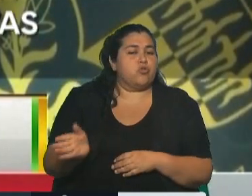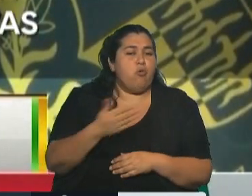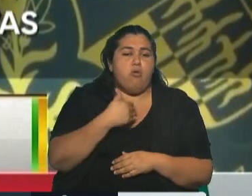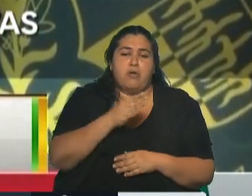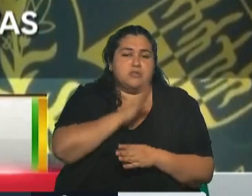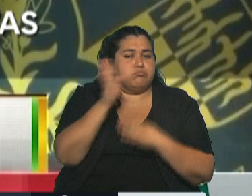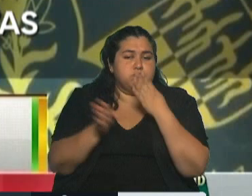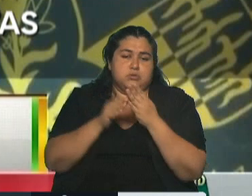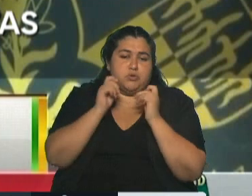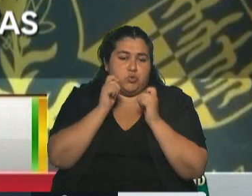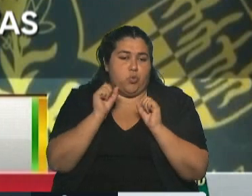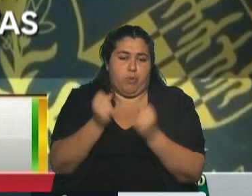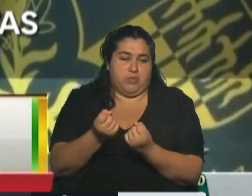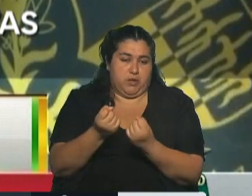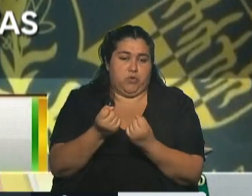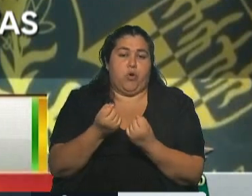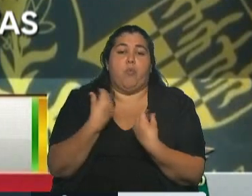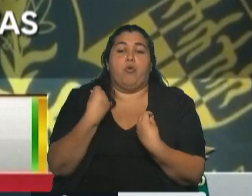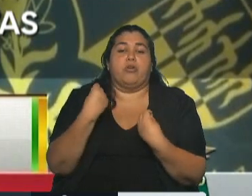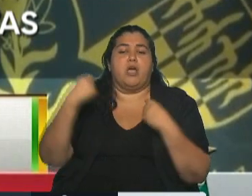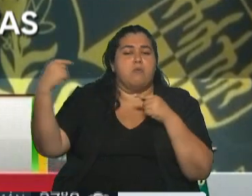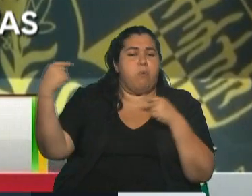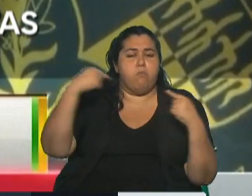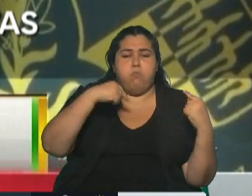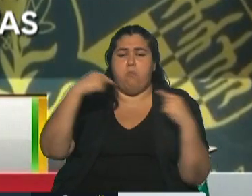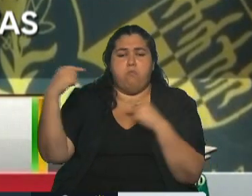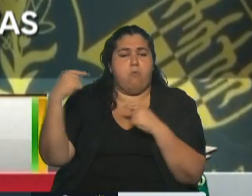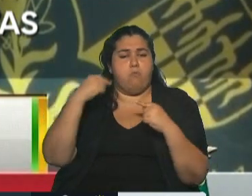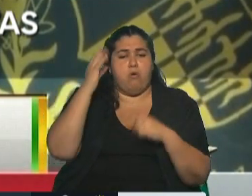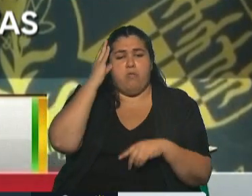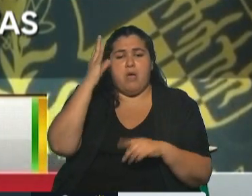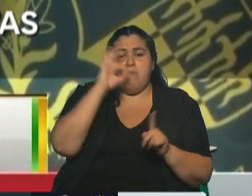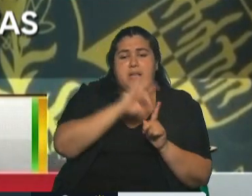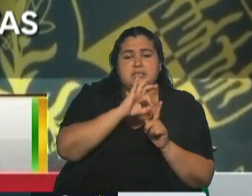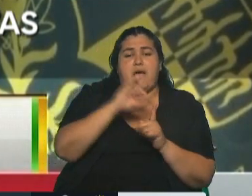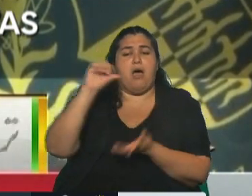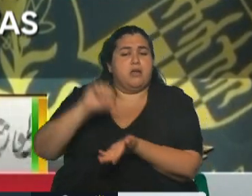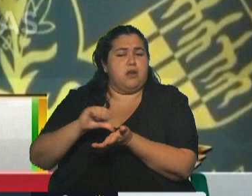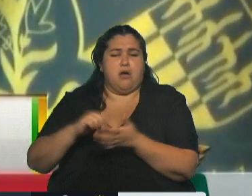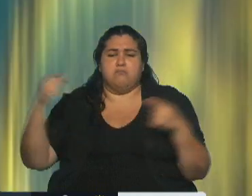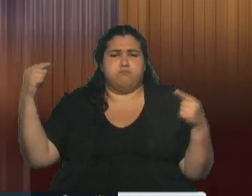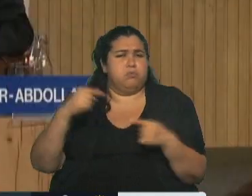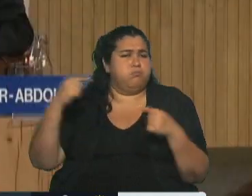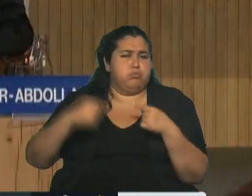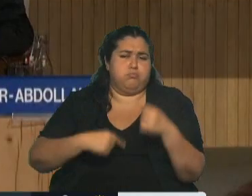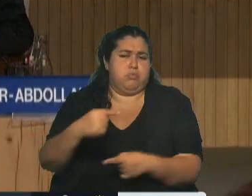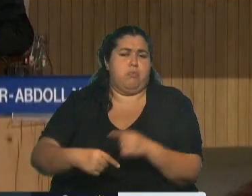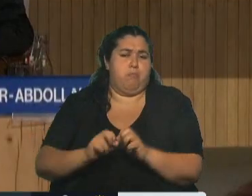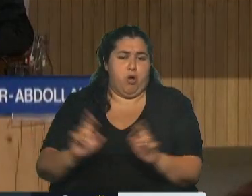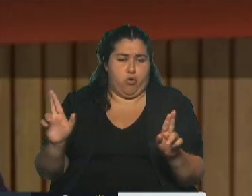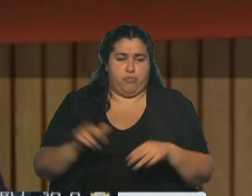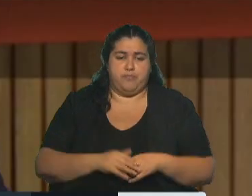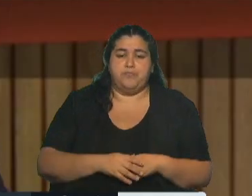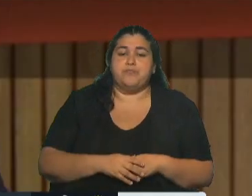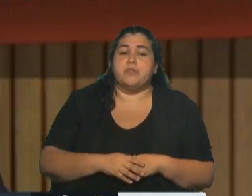were ongoing or were planned between Pakistan and Iran in the coming days. پاسخ